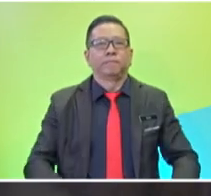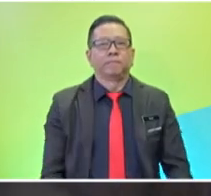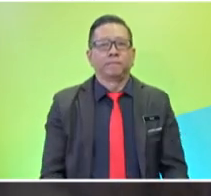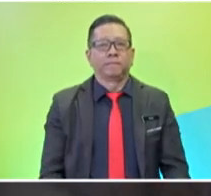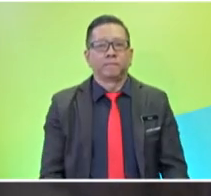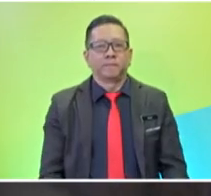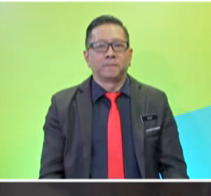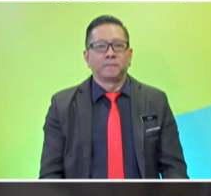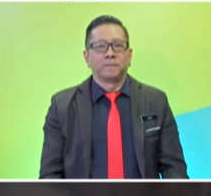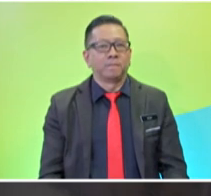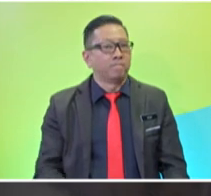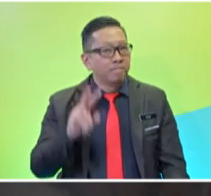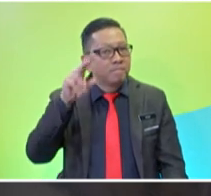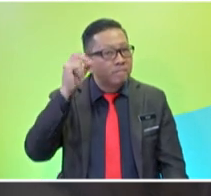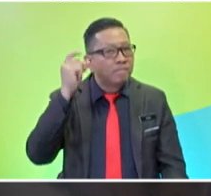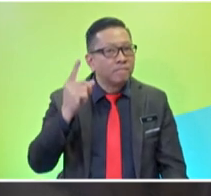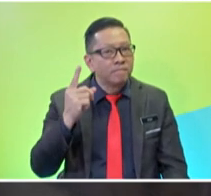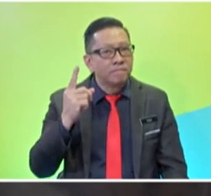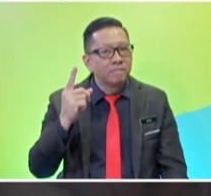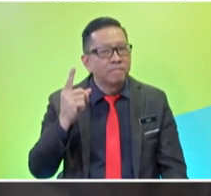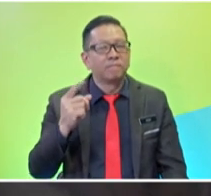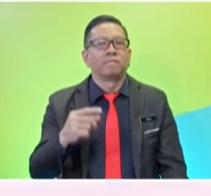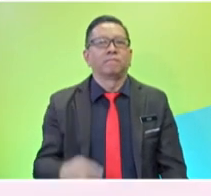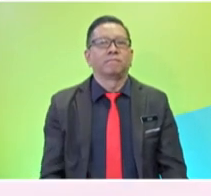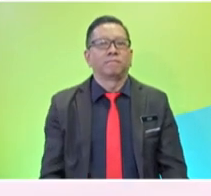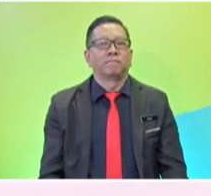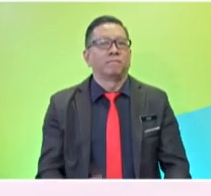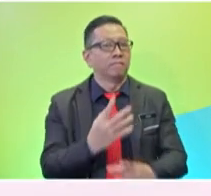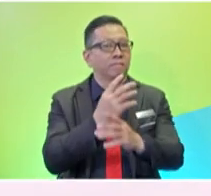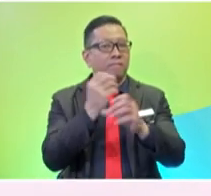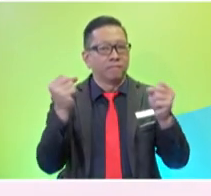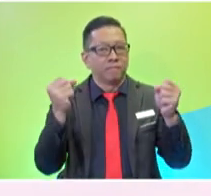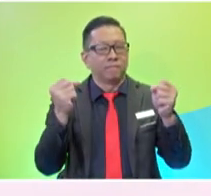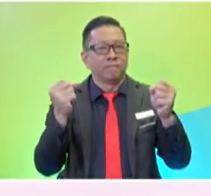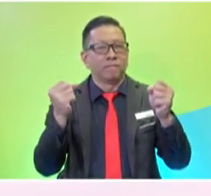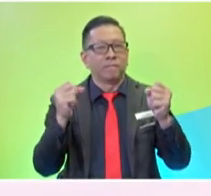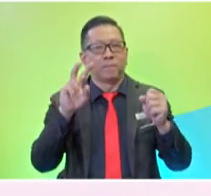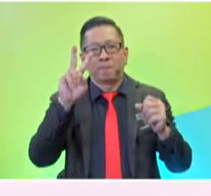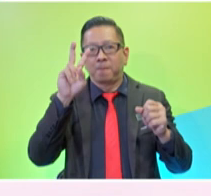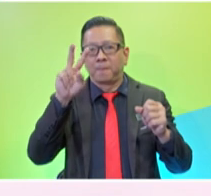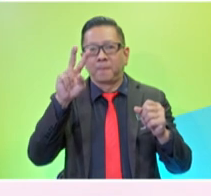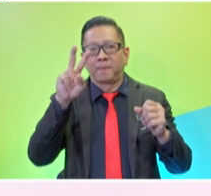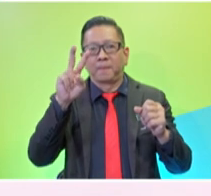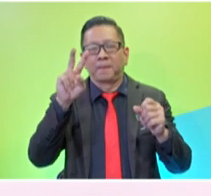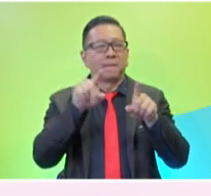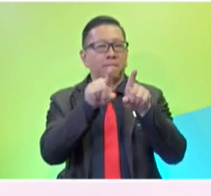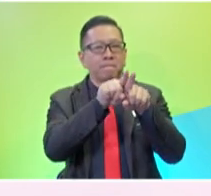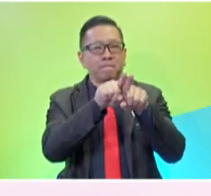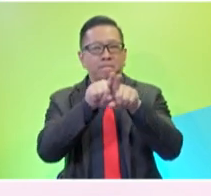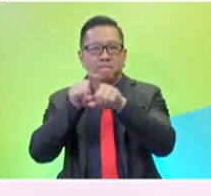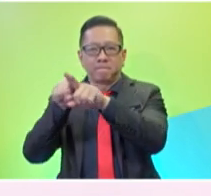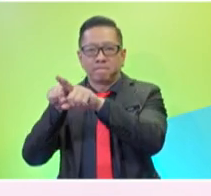jadi Nampak tak ke situ dia punya kesimpulannya jika ini sebanyak dua pasangan quantity adalah setara